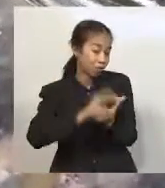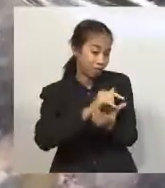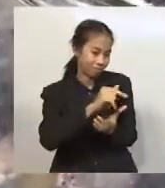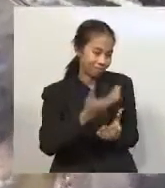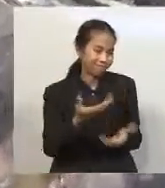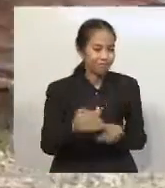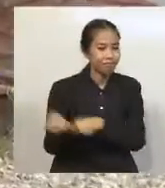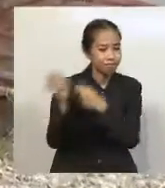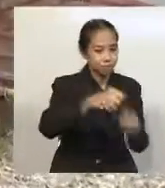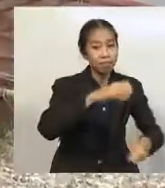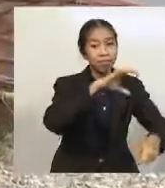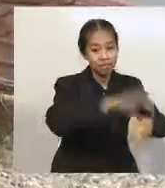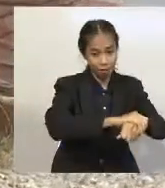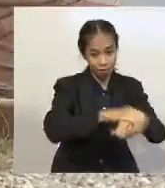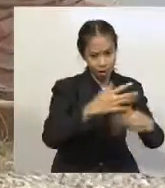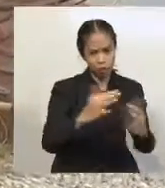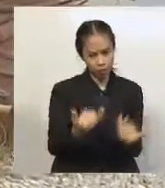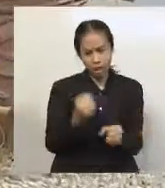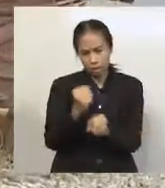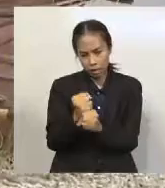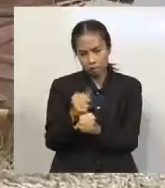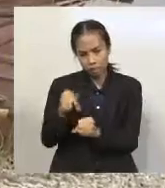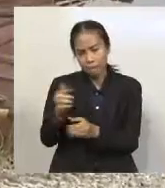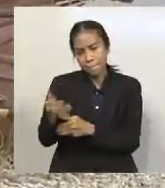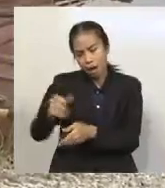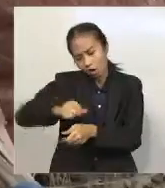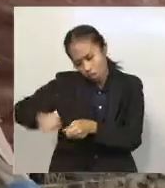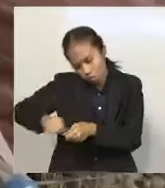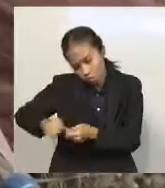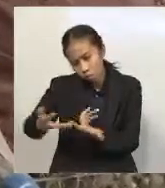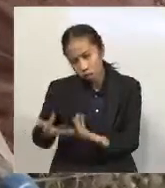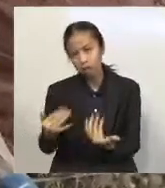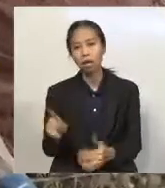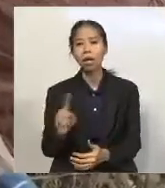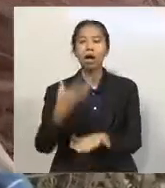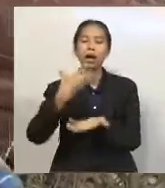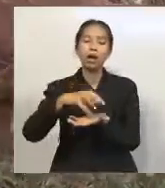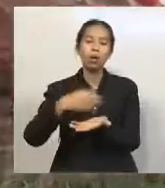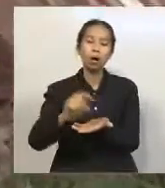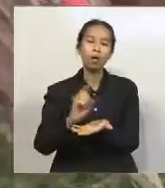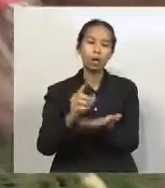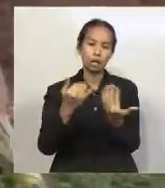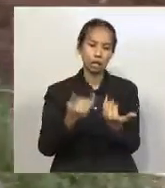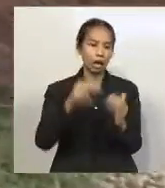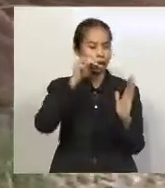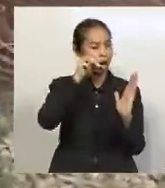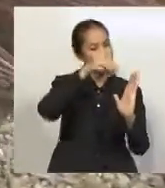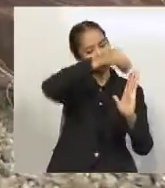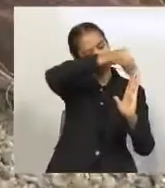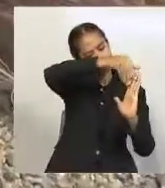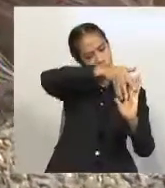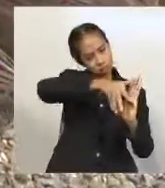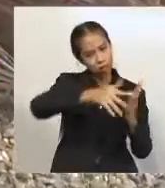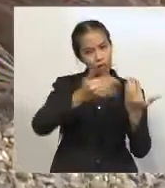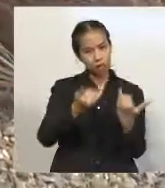ซึ่งเป็นแบบนี้มานานกว่าครึ่งเดือนแล้วเล่าให้ฟังว่าหลังจากน้ำเหนือไหลเข้าท่วมพื้นที่บางระกำชาวบ้านที่นี่จะมี